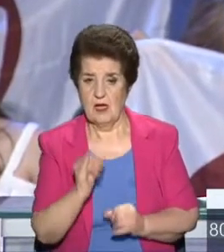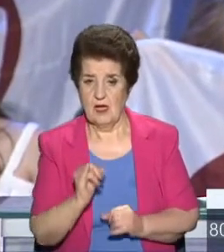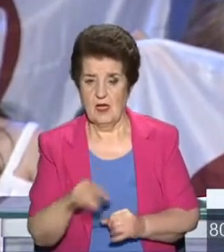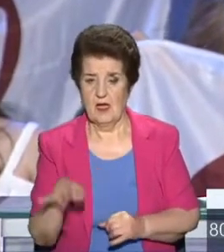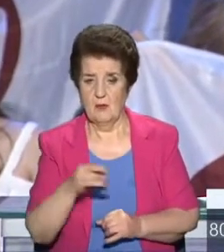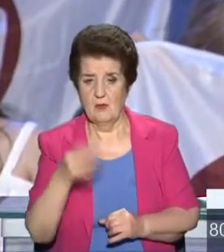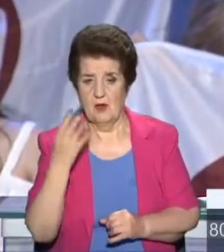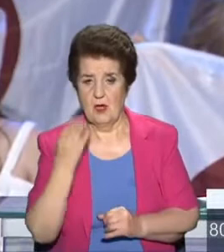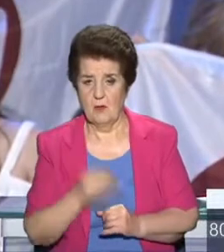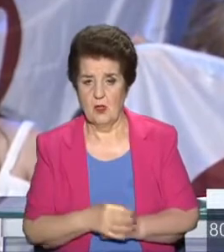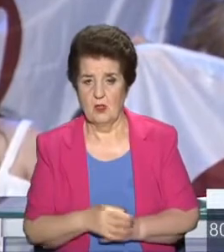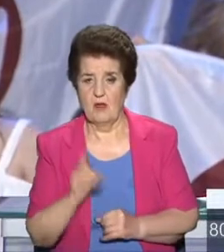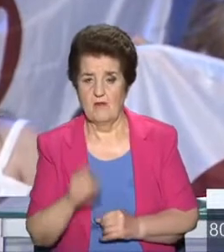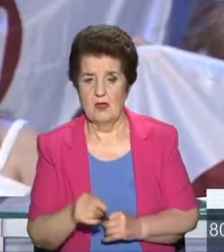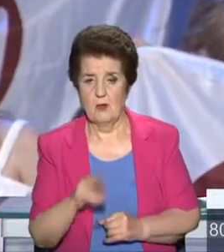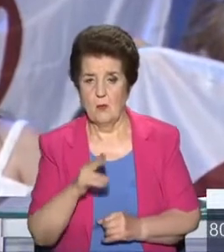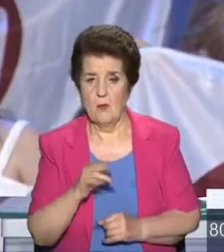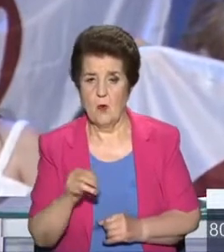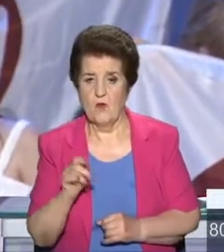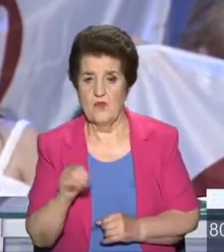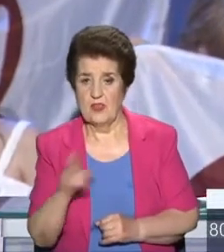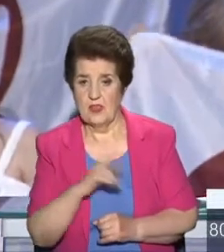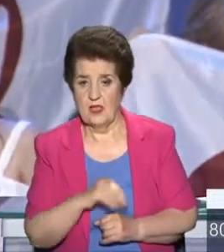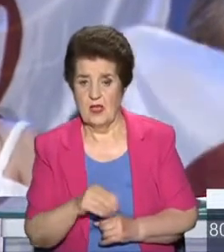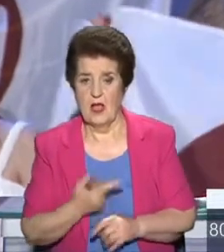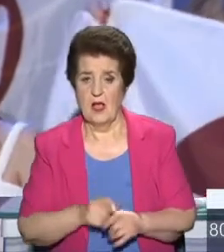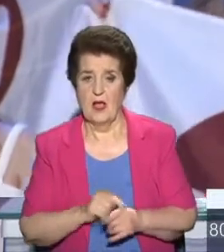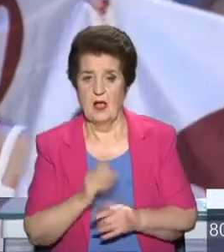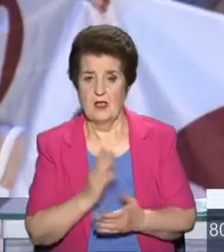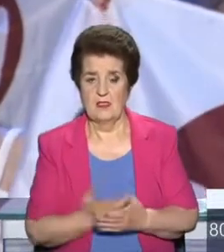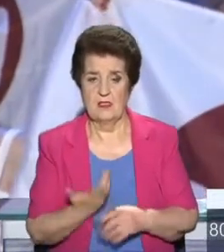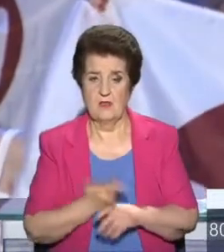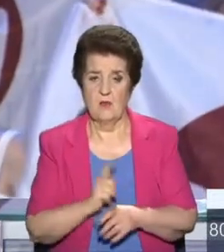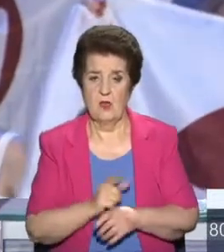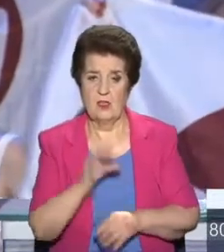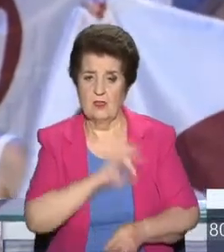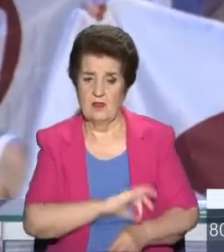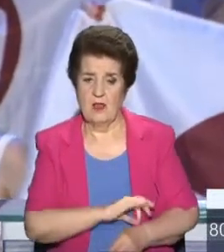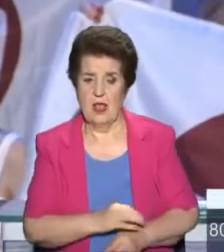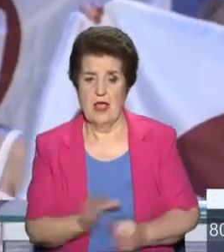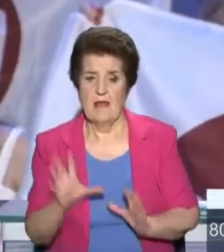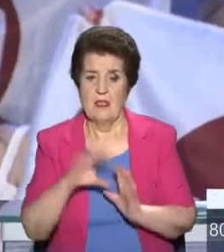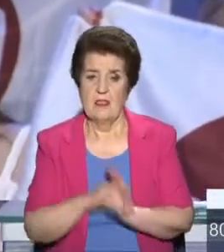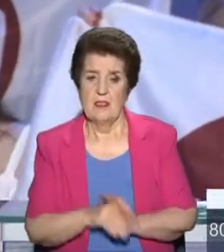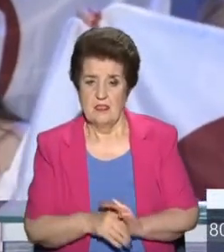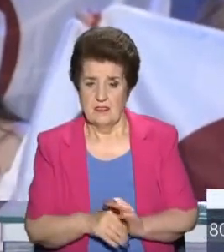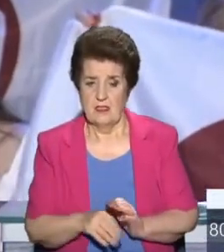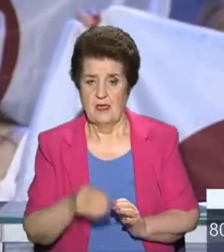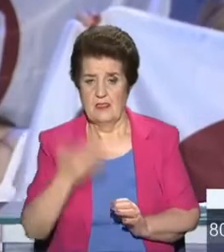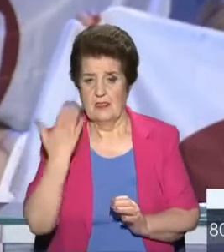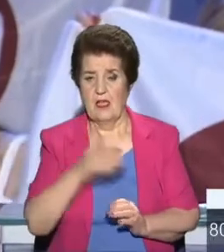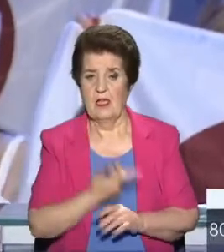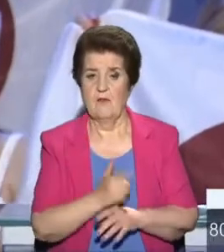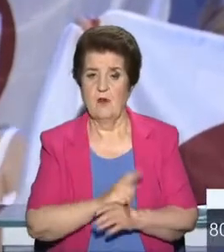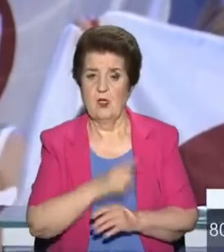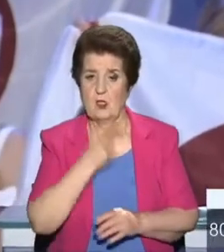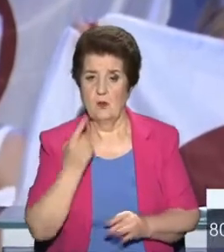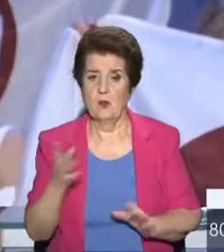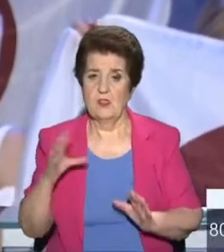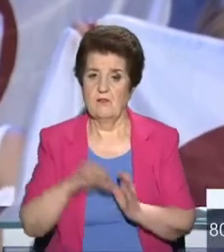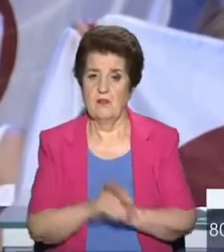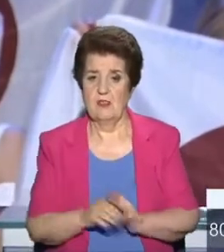vreau să vă spun că în pofida fiscalității care este foarte favorabilă pentru investițiile străine foarte mulți investitori